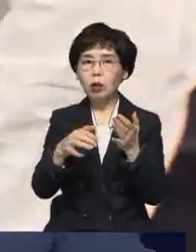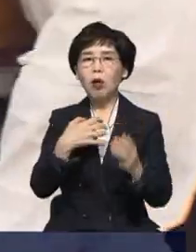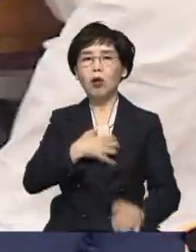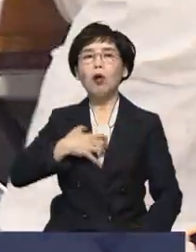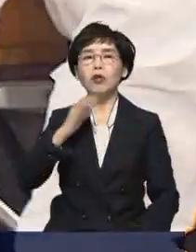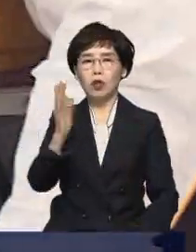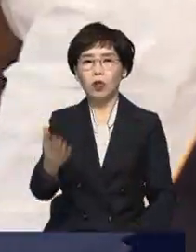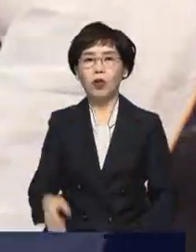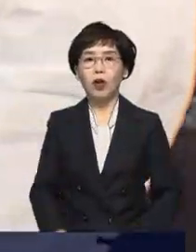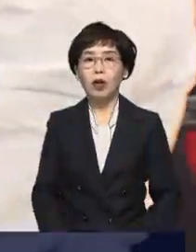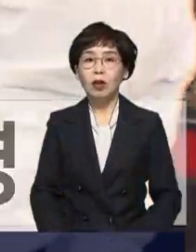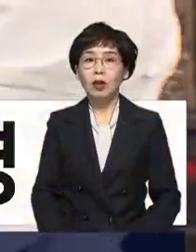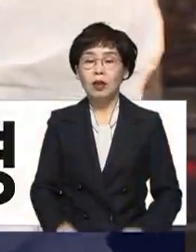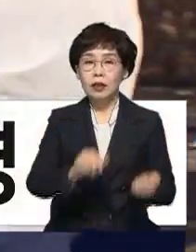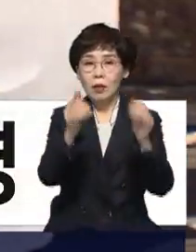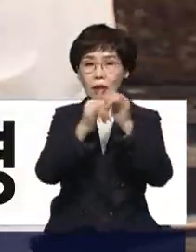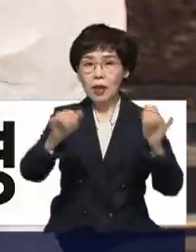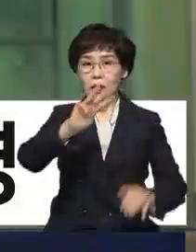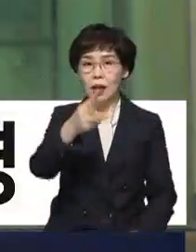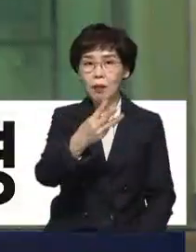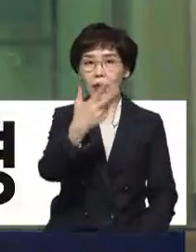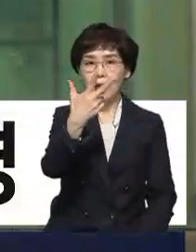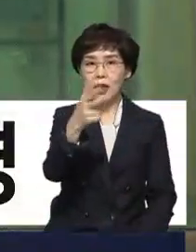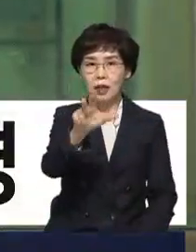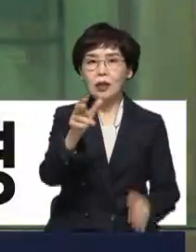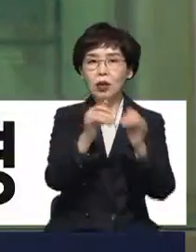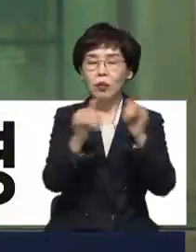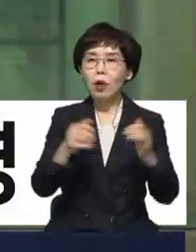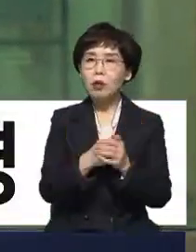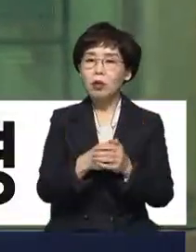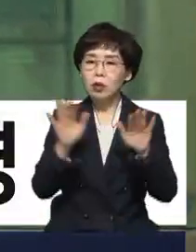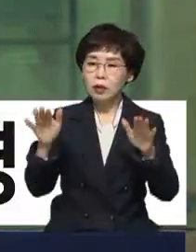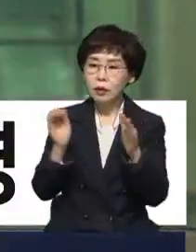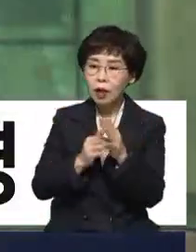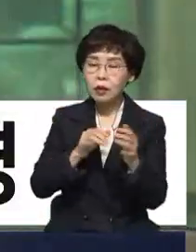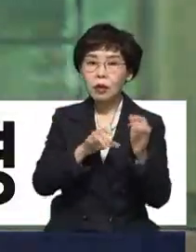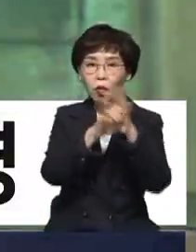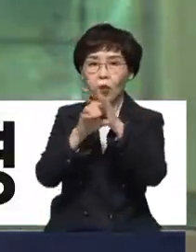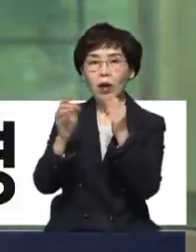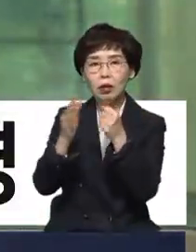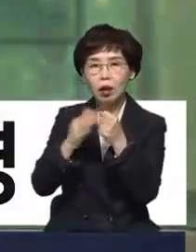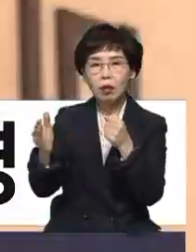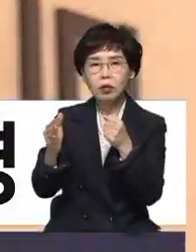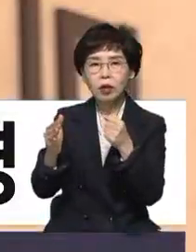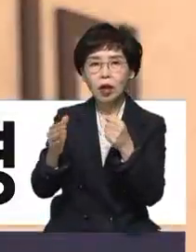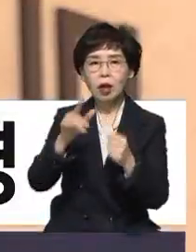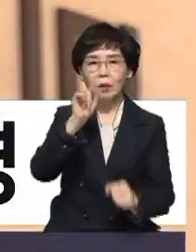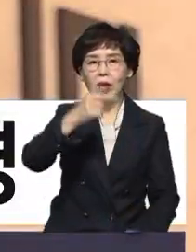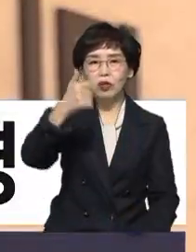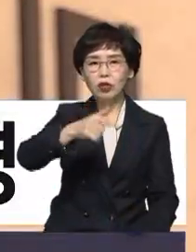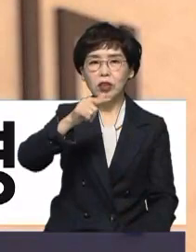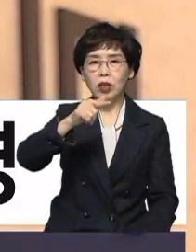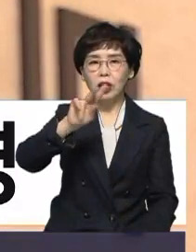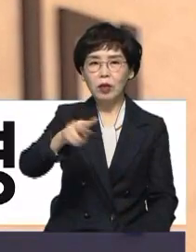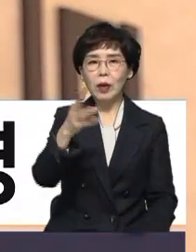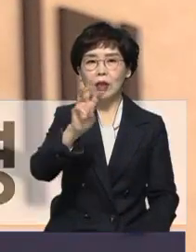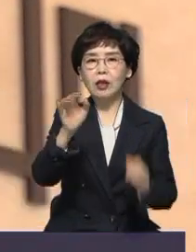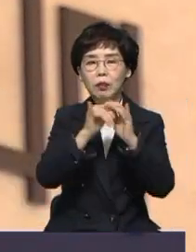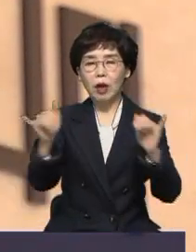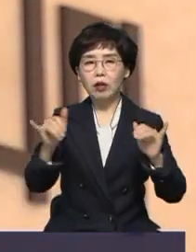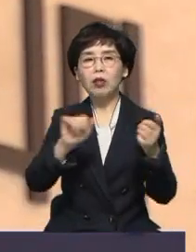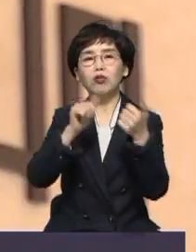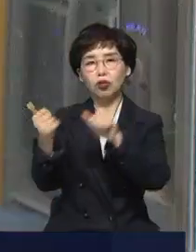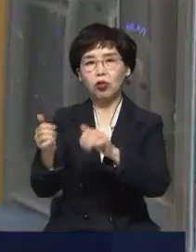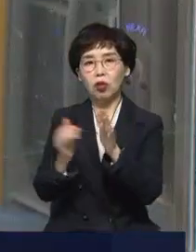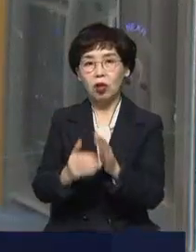우려스러운 수준입니다. 사망자는 375명으로 지금까지 코로나19로 모두 16,230명이 목숨을